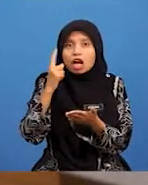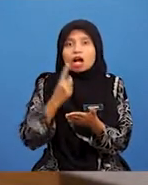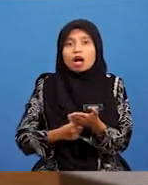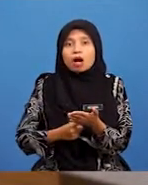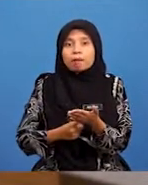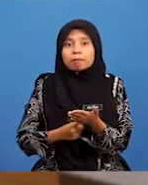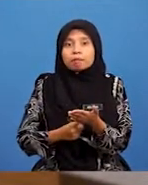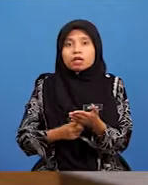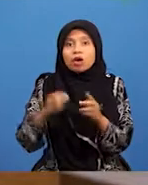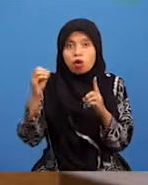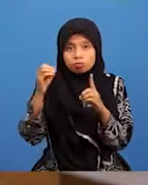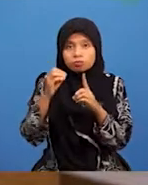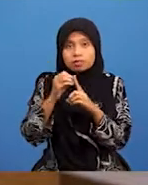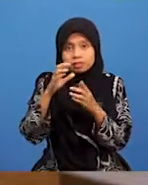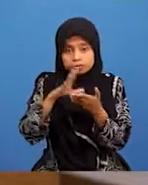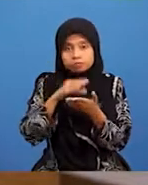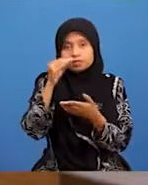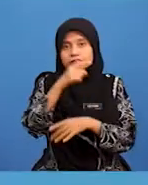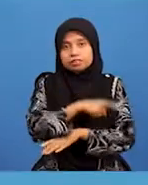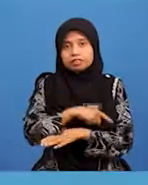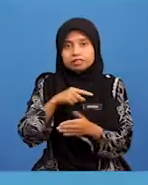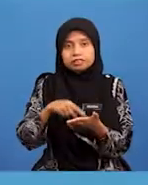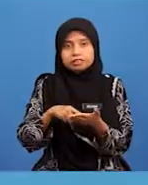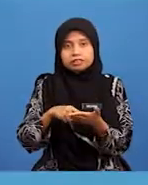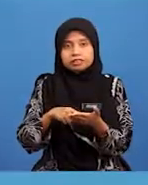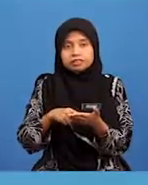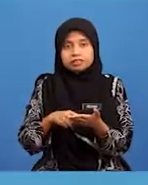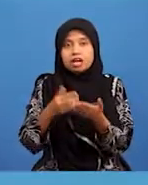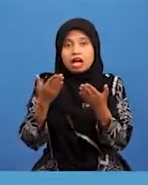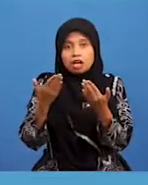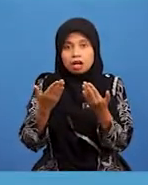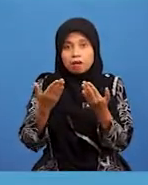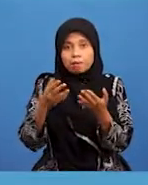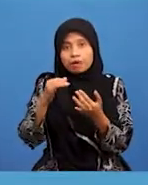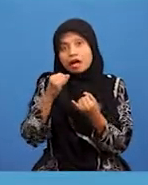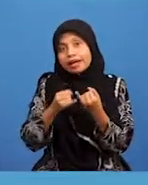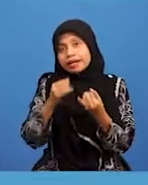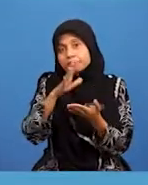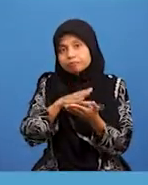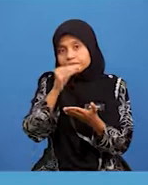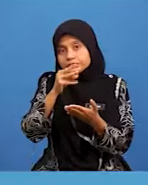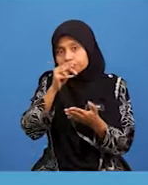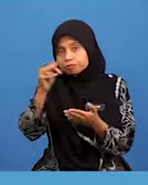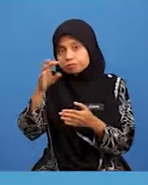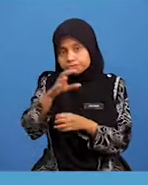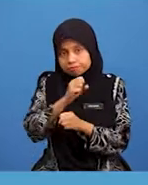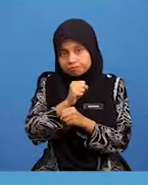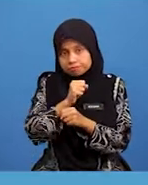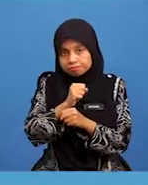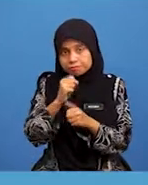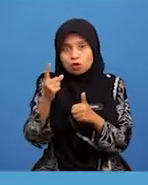pembelajaran yang seharusnya dicapai dalam tajuk ini. Diharapkan di akhir pembelajaran murid dapat yang